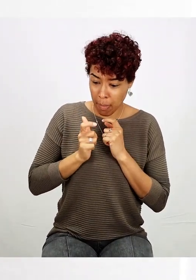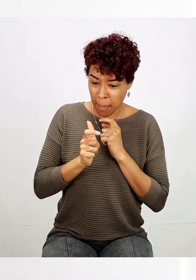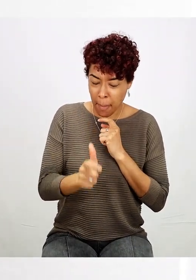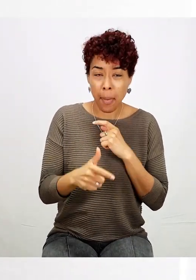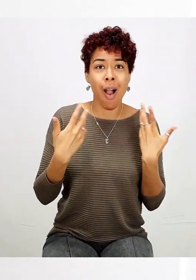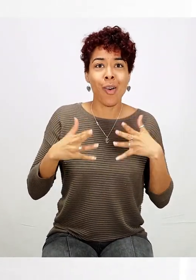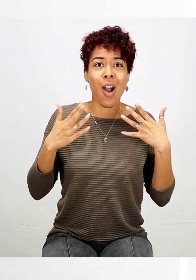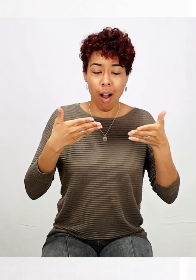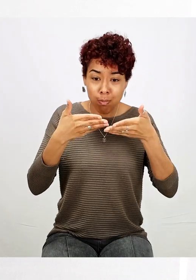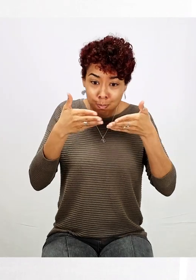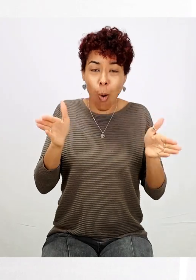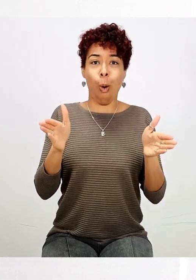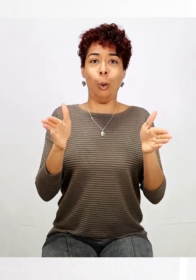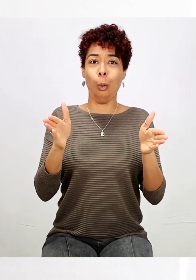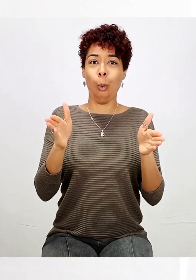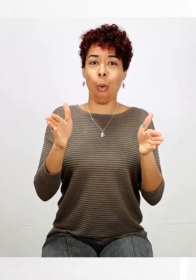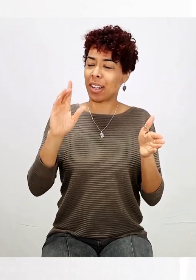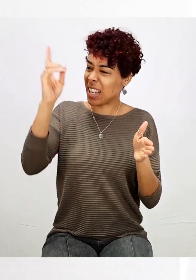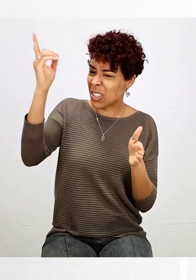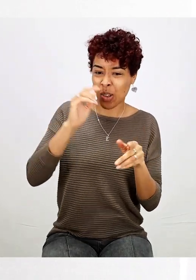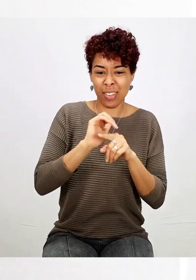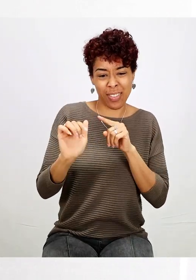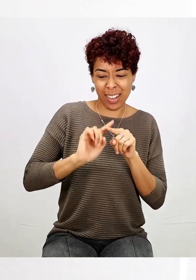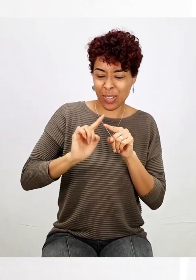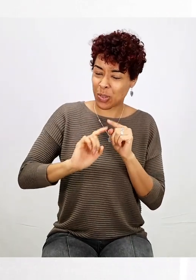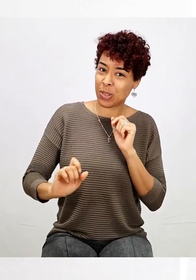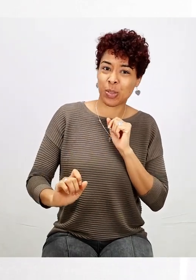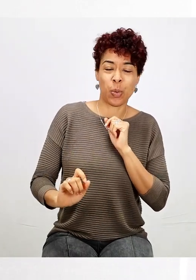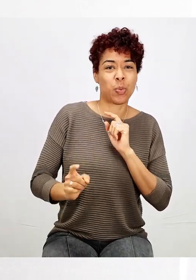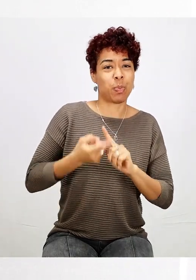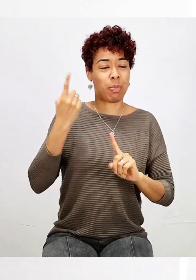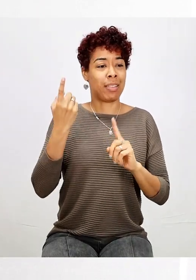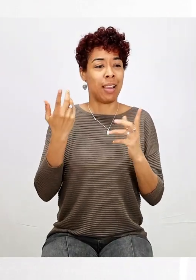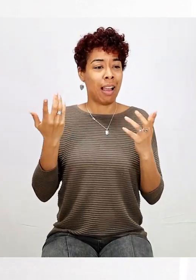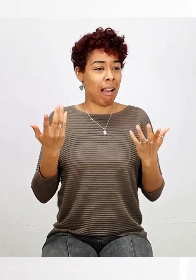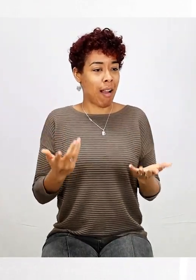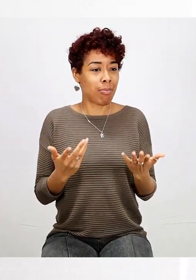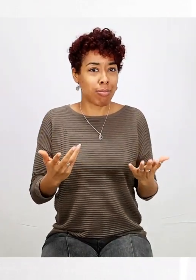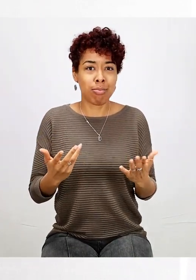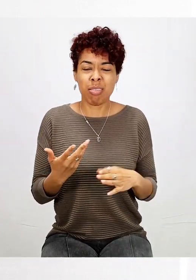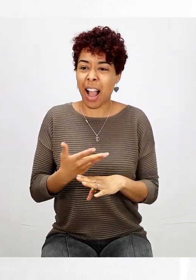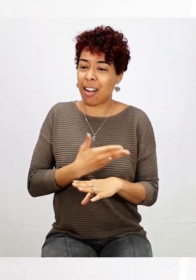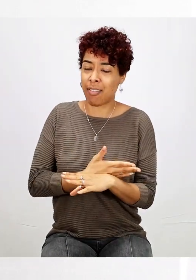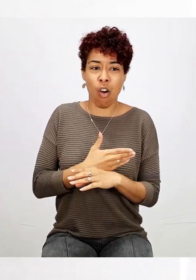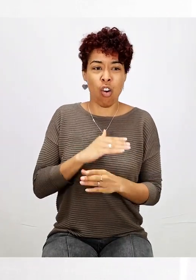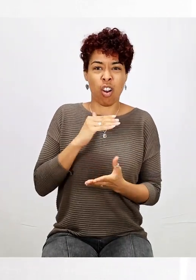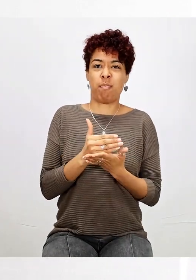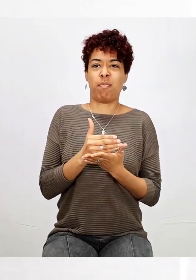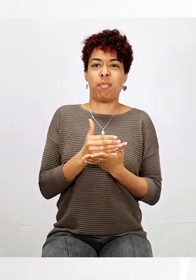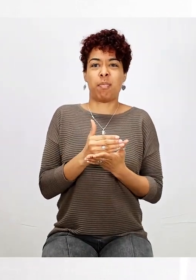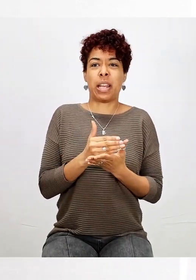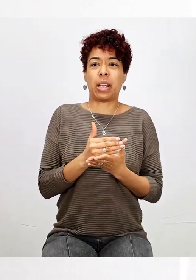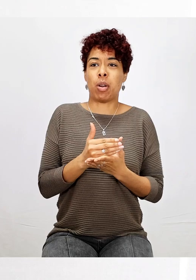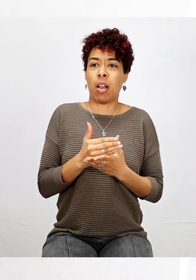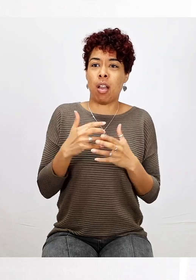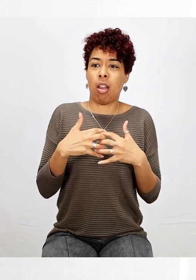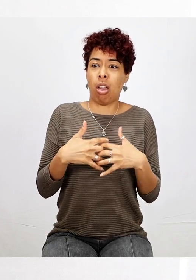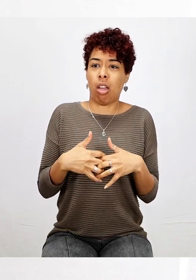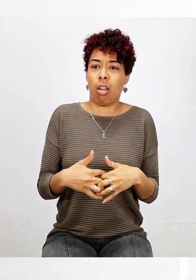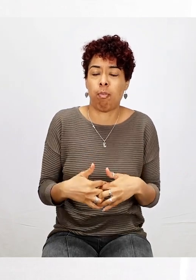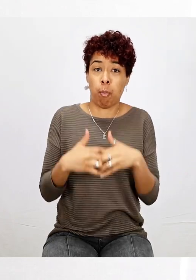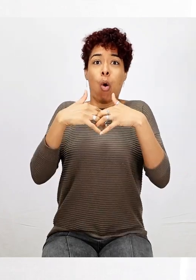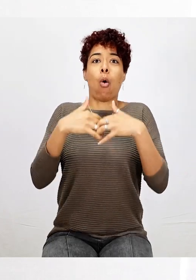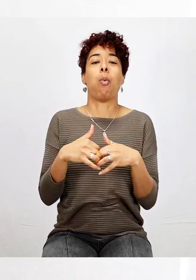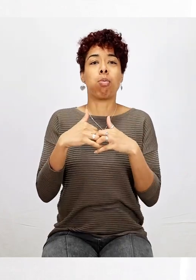une ouverture et Dieu est en train de faire quelque chose de spécial dans ma vie, j'étais comme arrêté et puis là je redémarre », alors